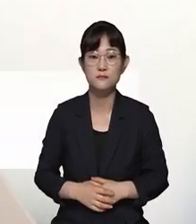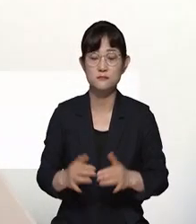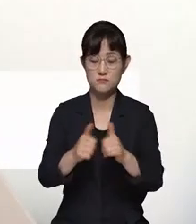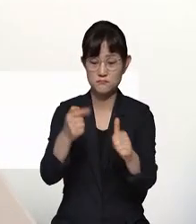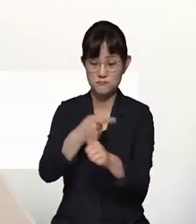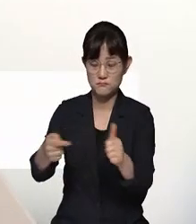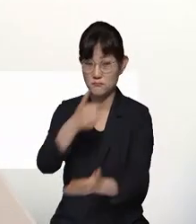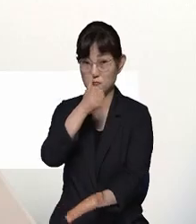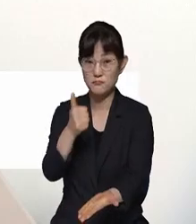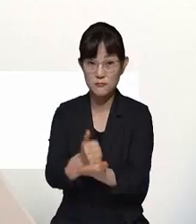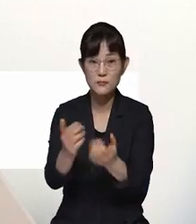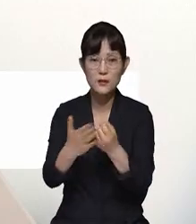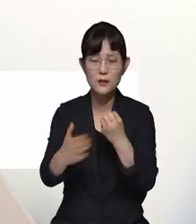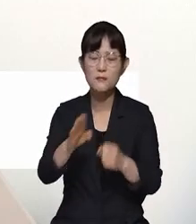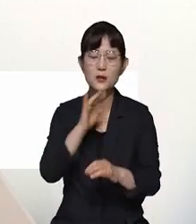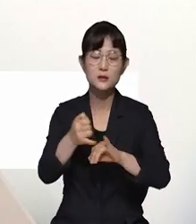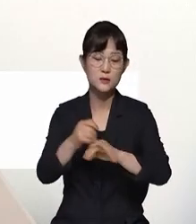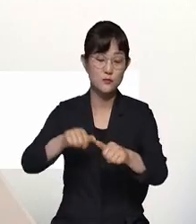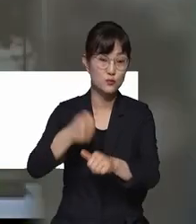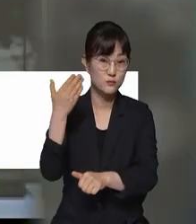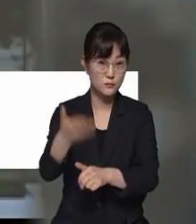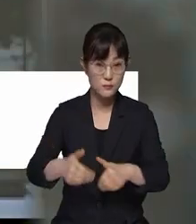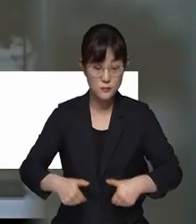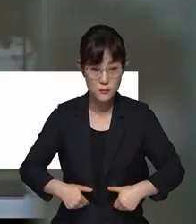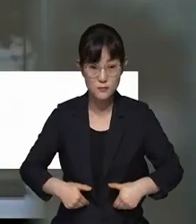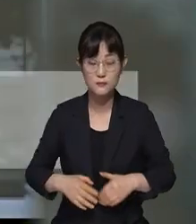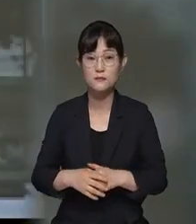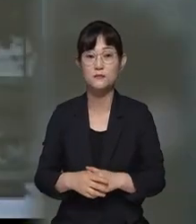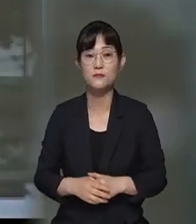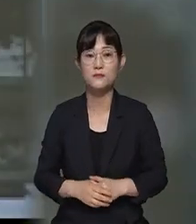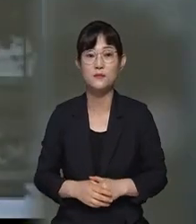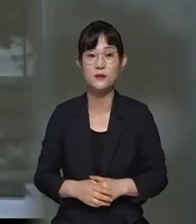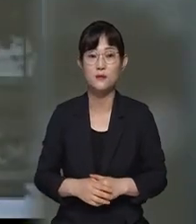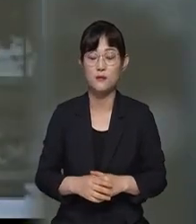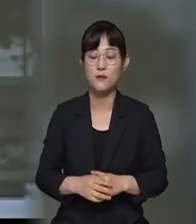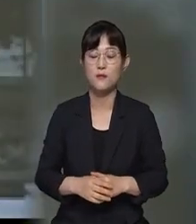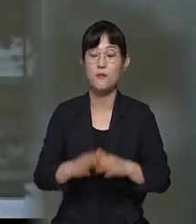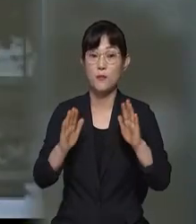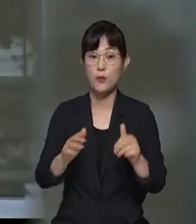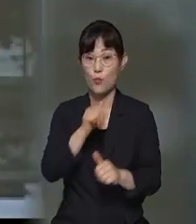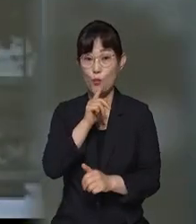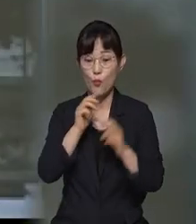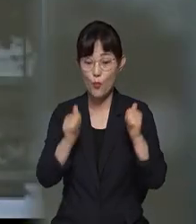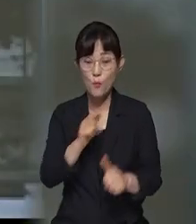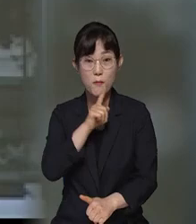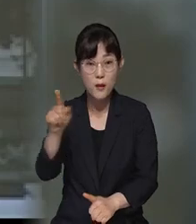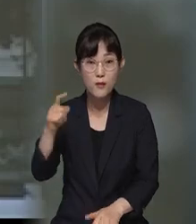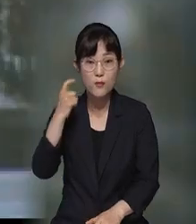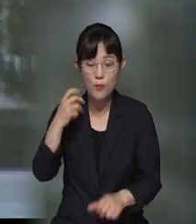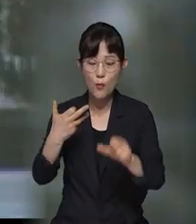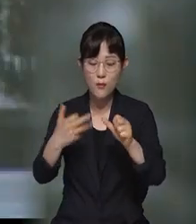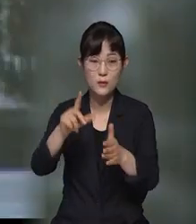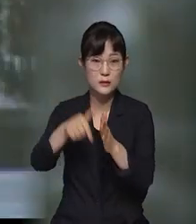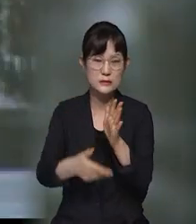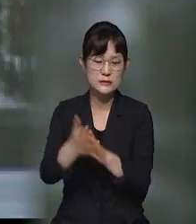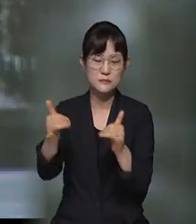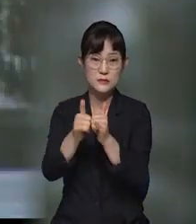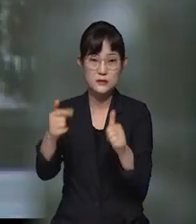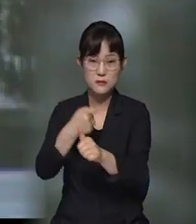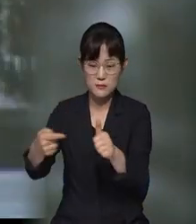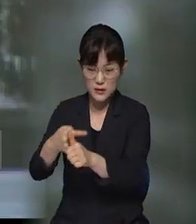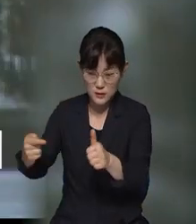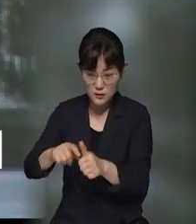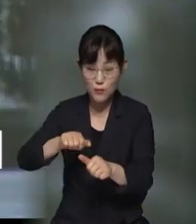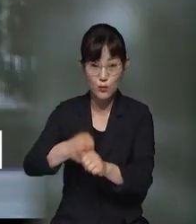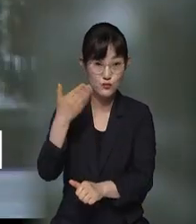반인류적 범죄에 의해서 반드시 처벌을 해야 한다고 생각하고 있습니다. 이번 고발 조치는 5.18 당시 민간인 학살에 대한 책임을 묻기 위한